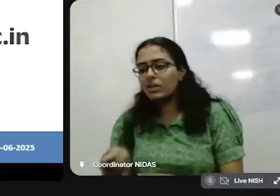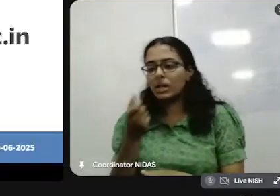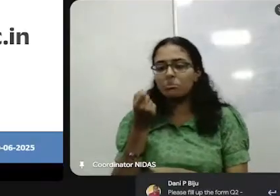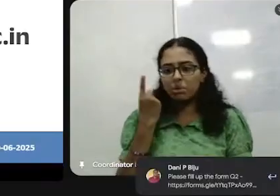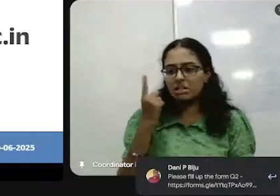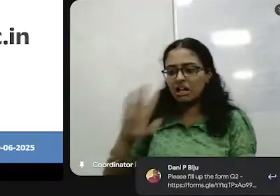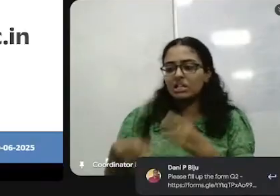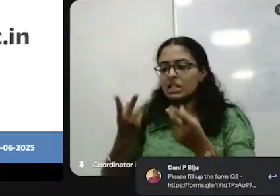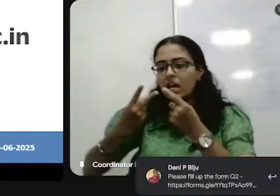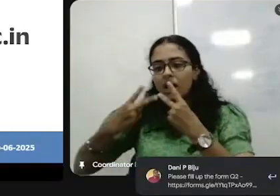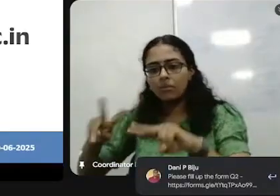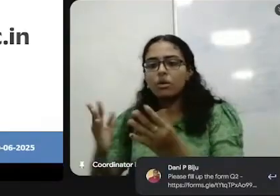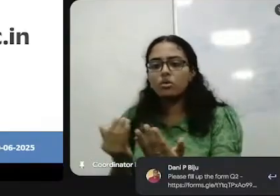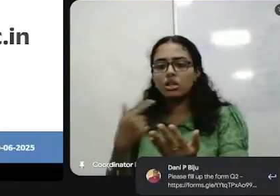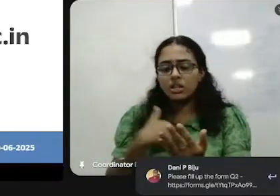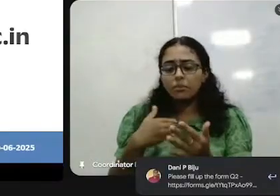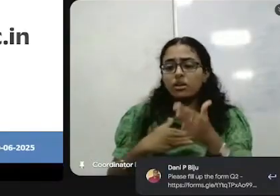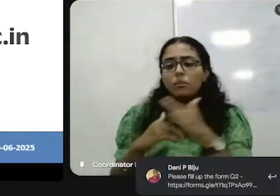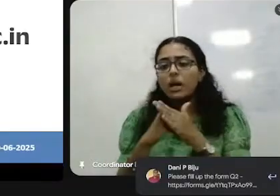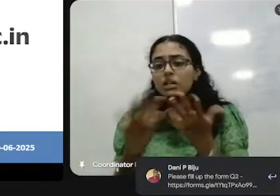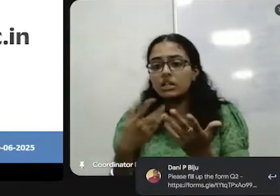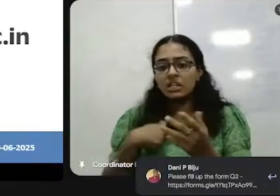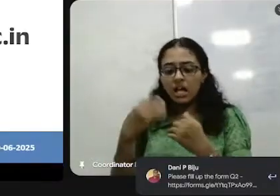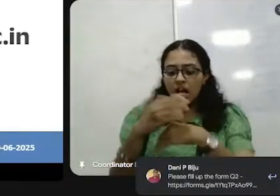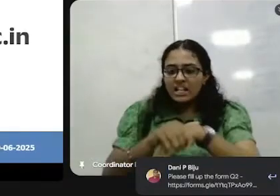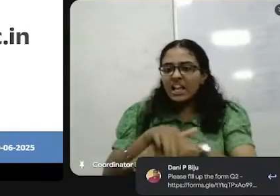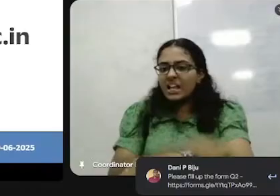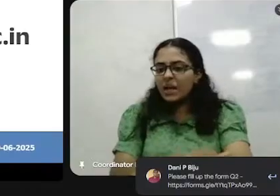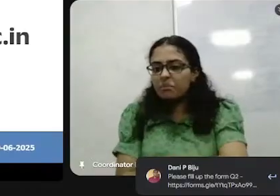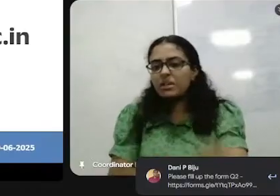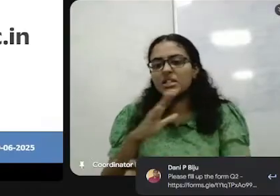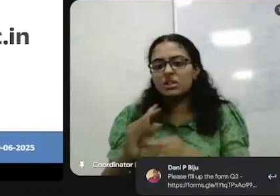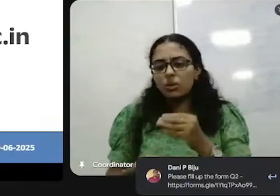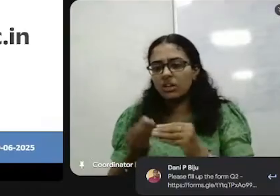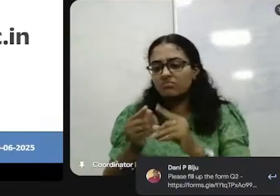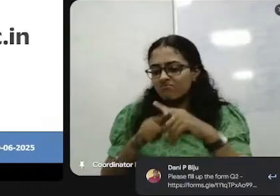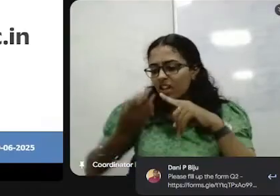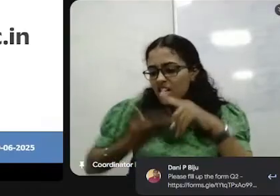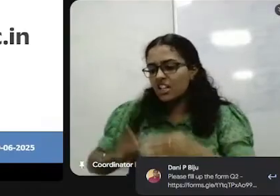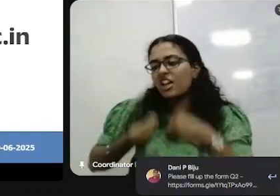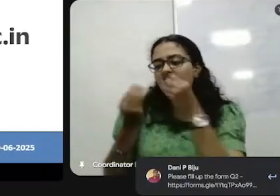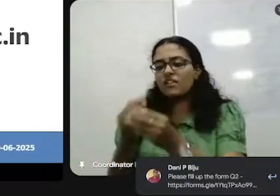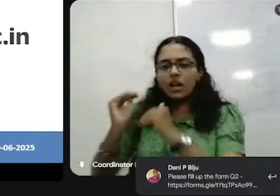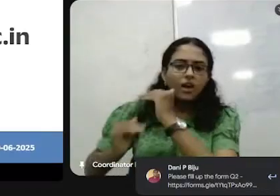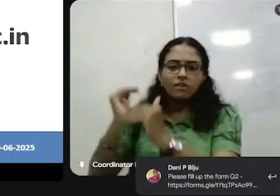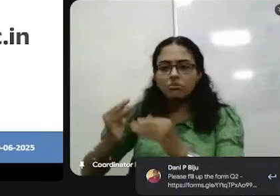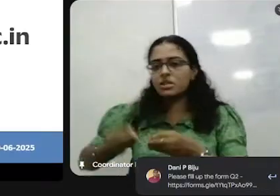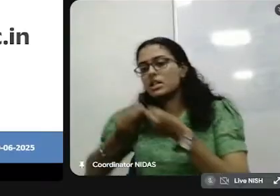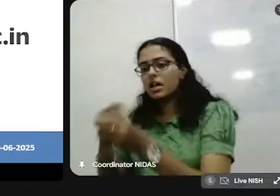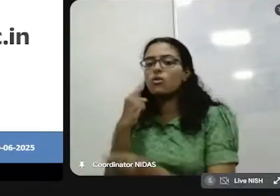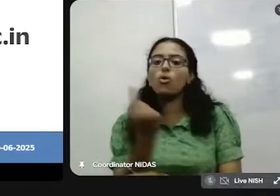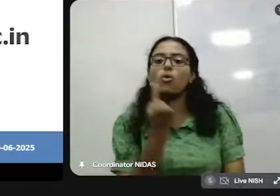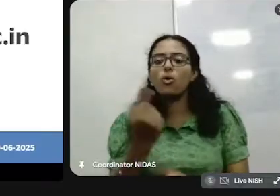പക്ഷെ നമ്മളെ സംബന്ധിച്ച് മാക്സിമം നമ്പർ ഓഫ് തെറപ്പി സെക്ഷൻസും കാര്യങ്ങളും എടുത്ത് ചെറിയ ചെറിയ രീതിയിലുള്ള ഇംപ്രൂവ്മെന്റ്സ് കൊണ്ടുവരിക